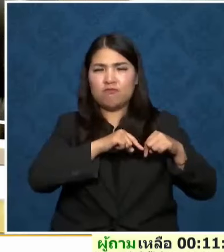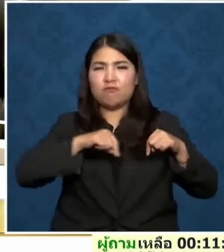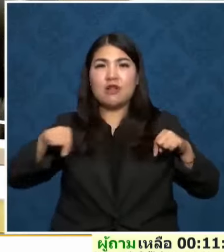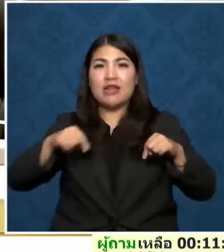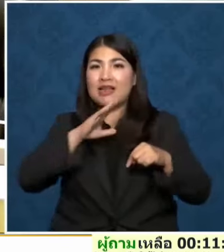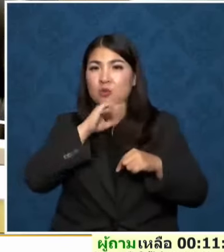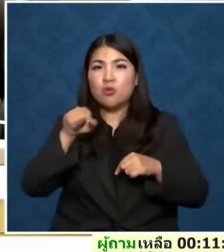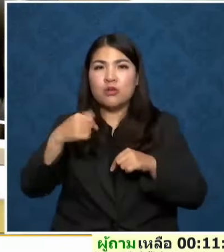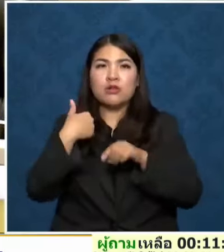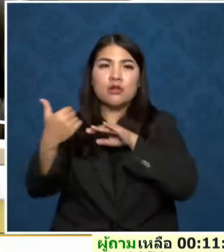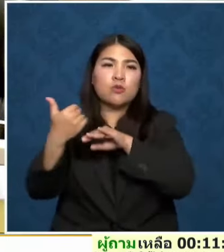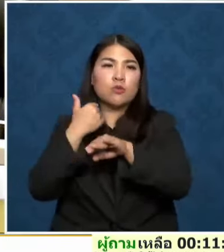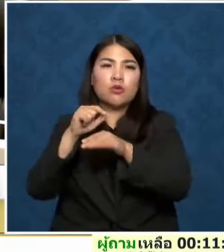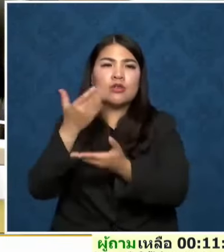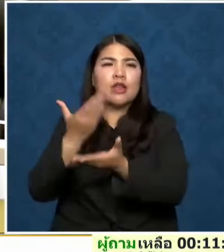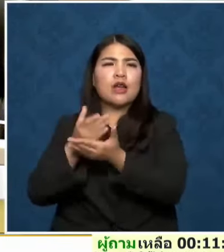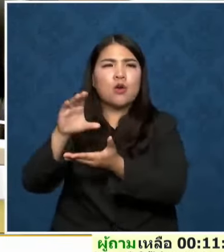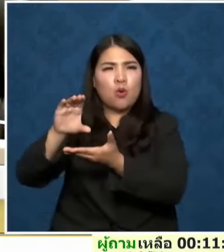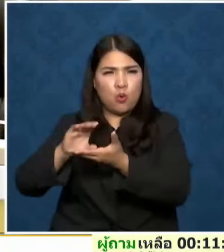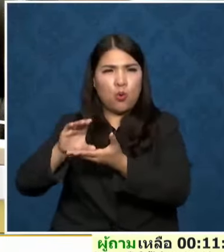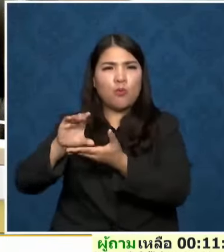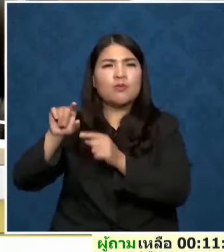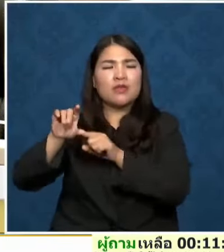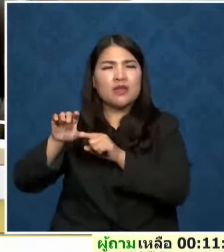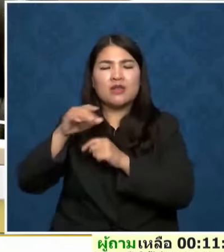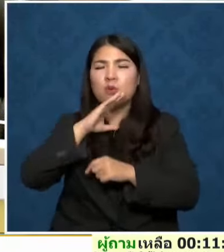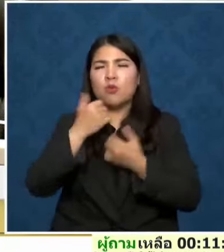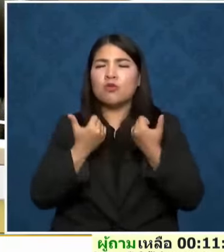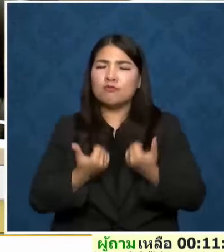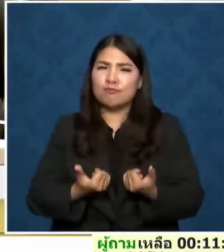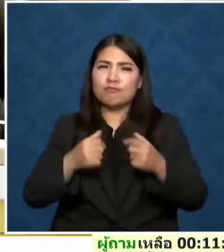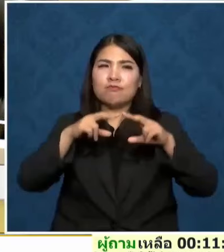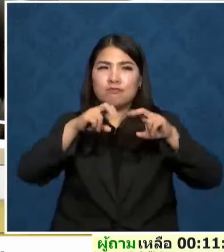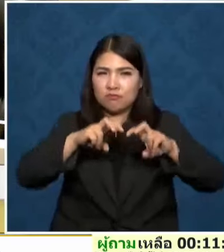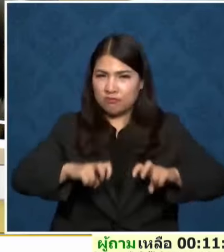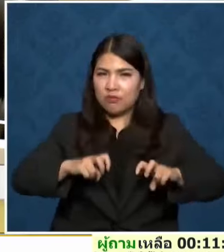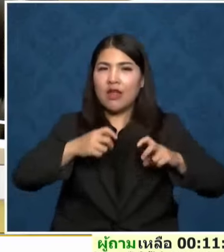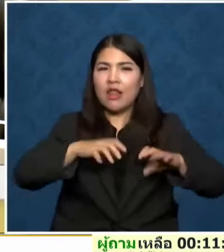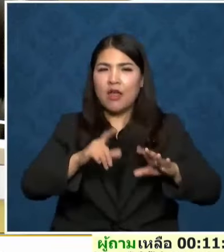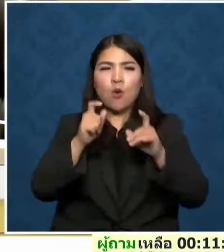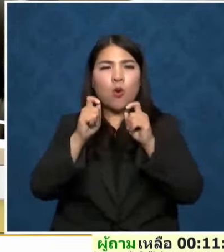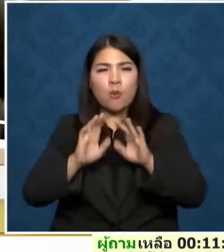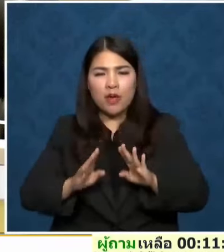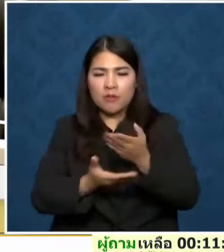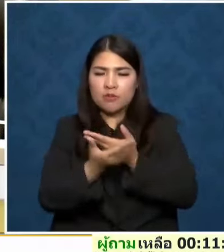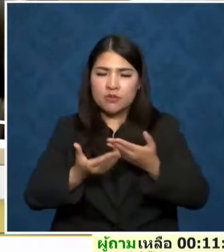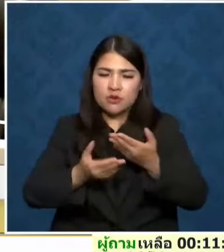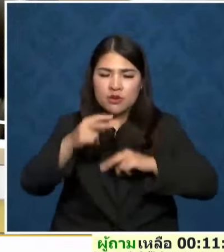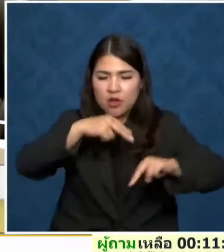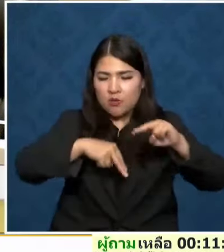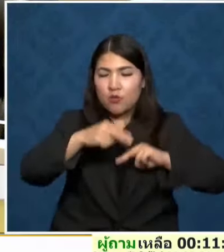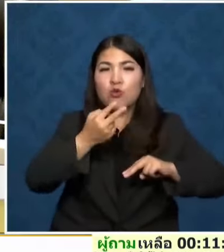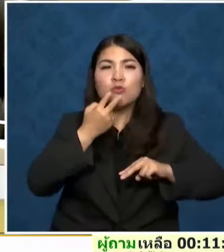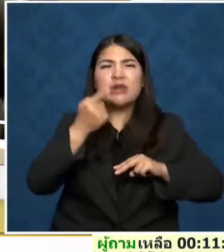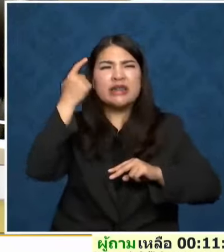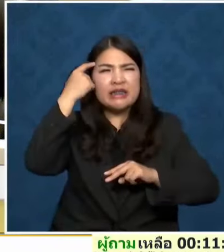งวาประมาณให้เพื่ดำเนิการก่อสสรางเพาท่วงนี้ได้ศึกษาออกแบบแล้ลไปสำรวจเพื่ดำเนินการก่อส